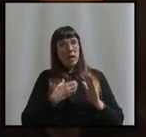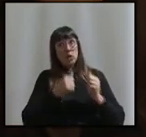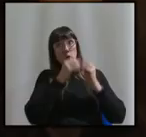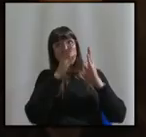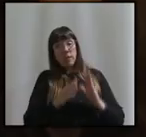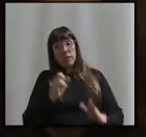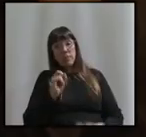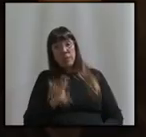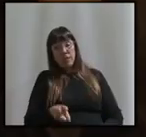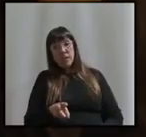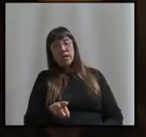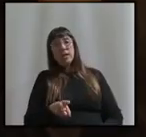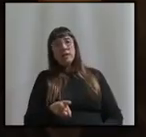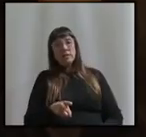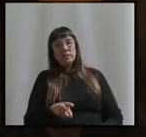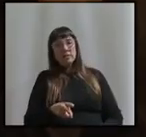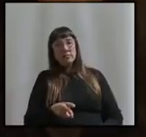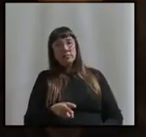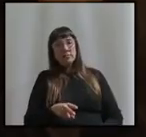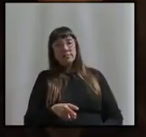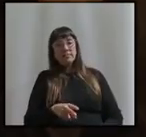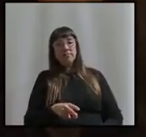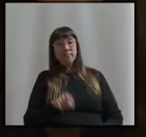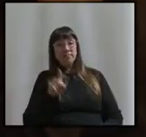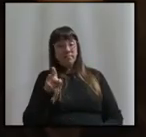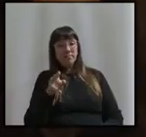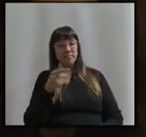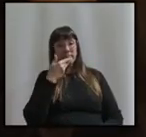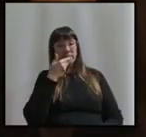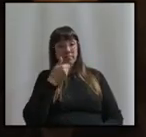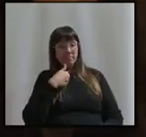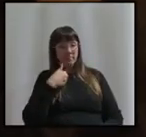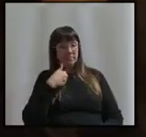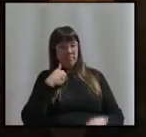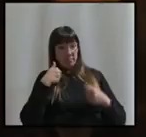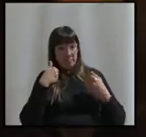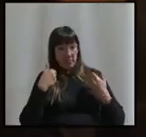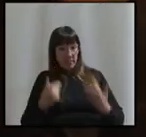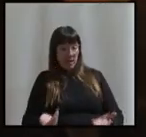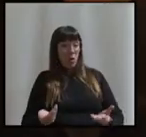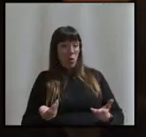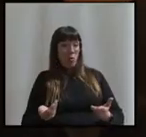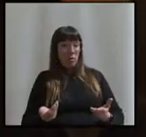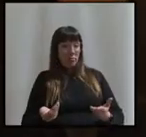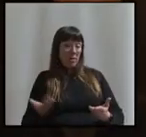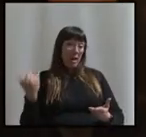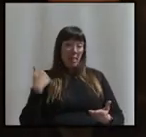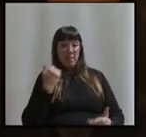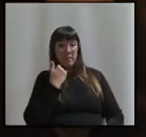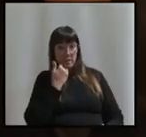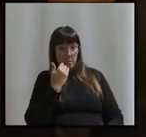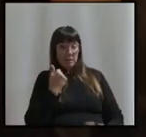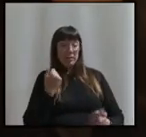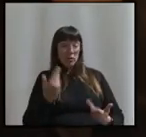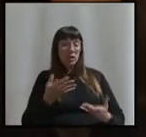del tot prou conscient del que vostè sol·licita en aquest primer punt. Bé, de ben segur s'està